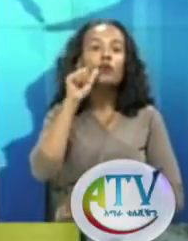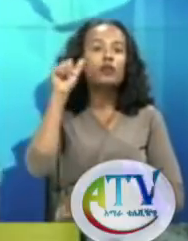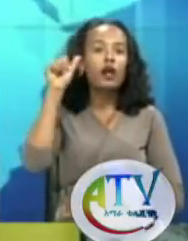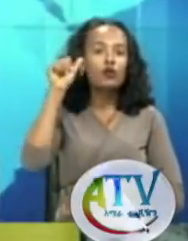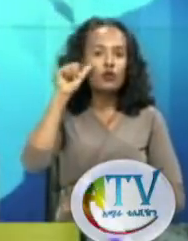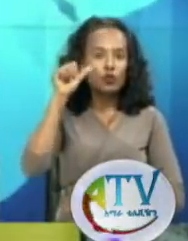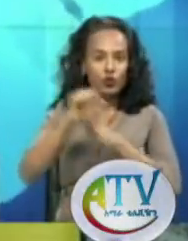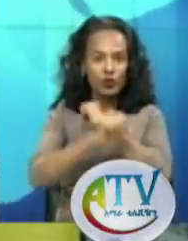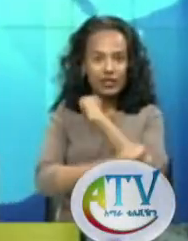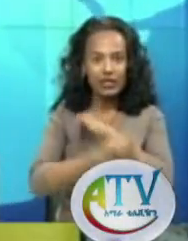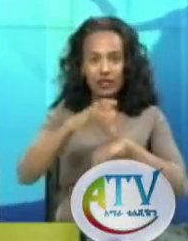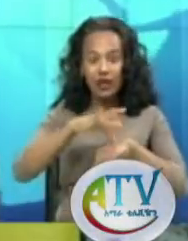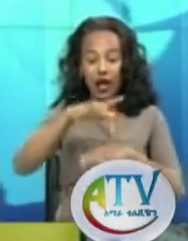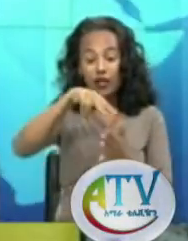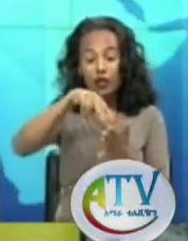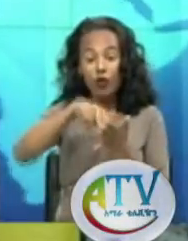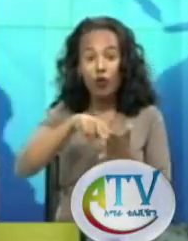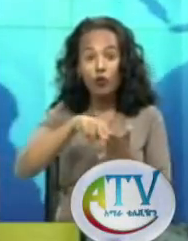መሰረት ላይ እንደቆምነው ሁሉ